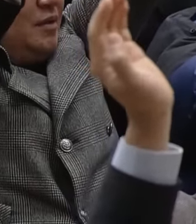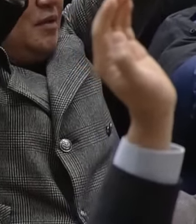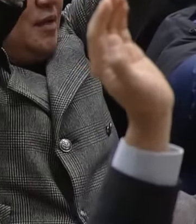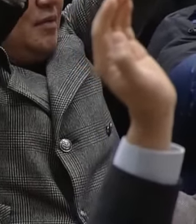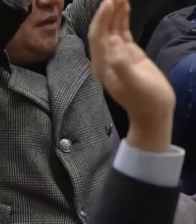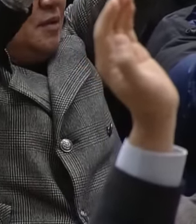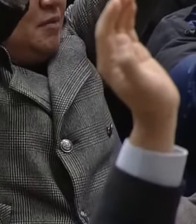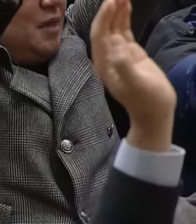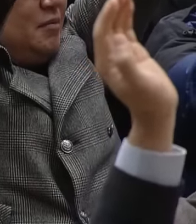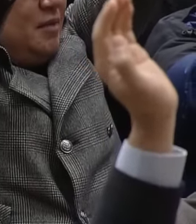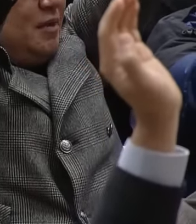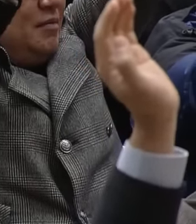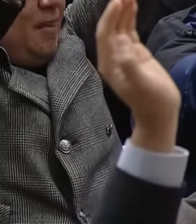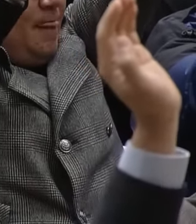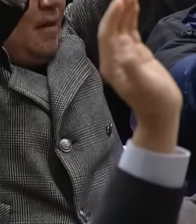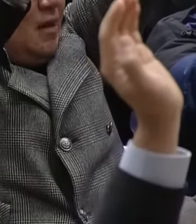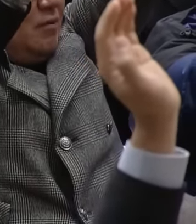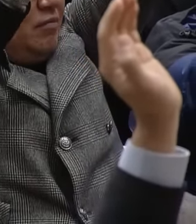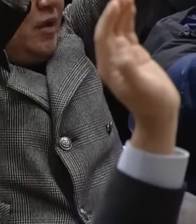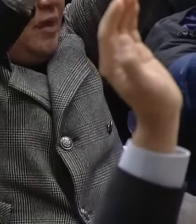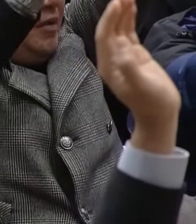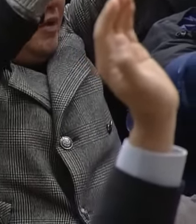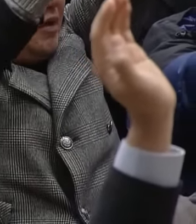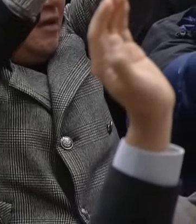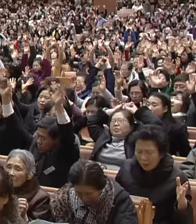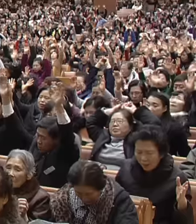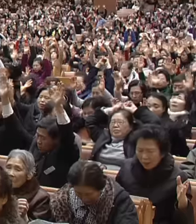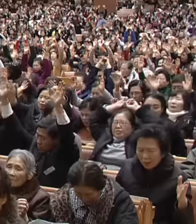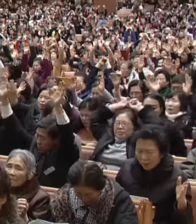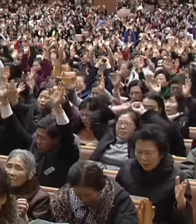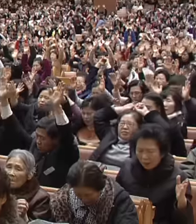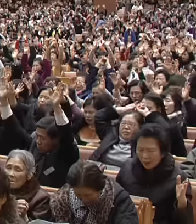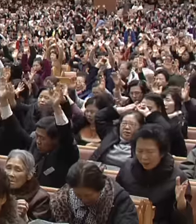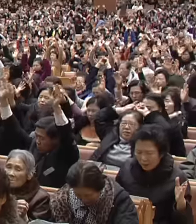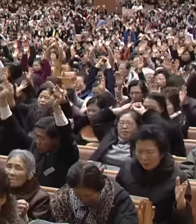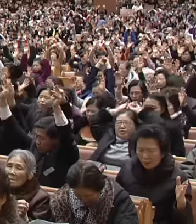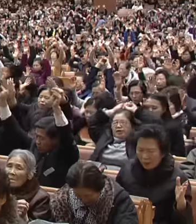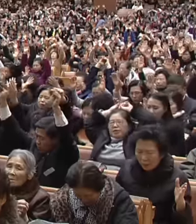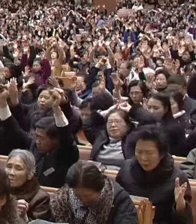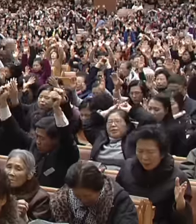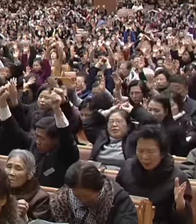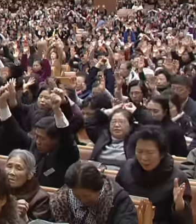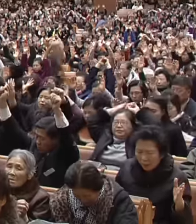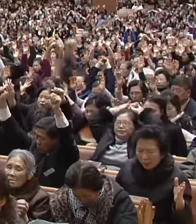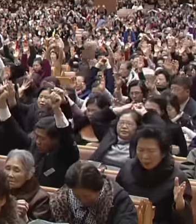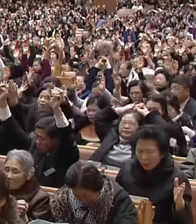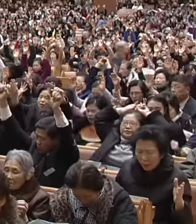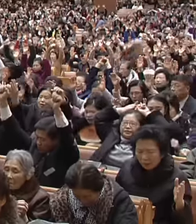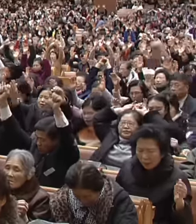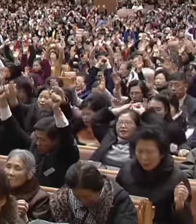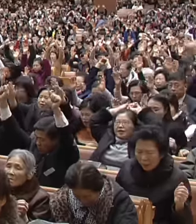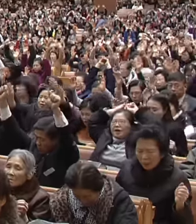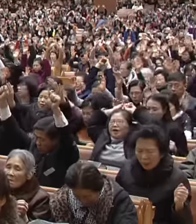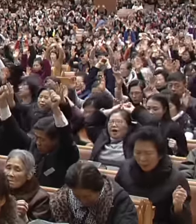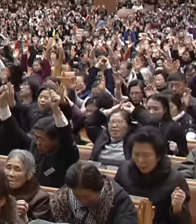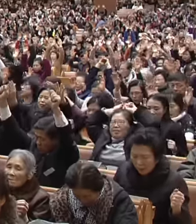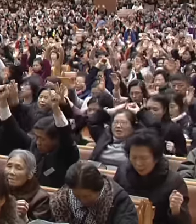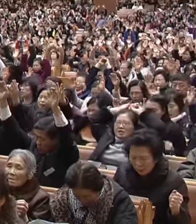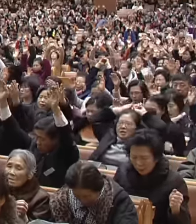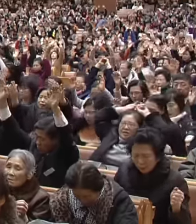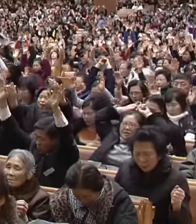주님 불쌍히 여기시옵소서. 불쌍하게 받은 자와 같이 주단한듯 사는 자와 같이 남겨야